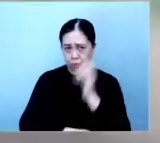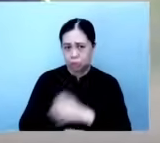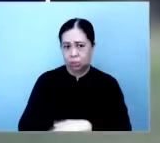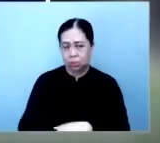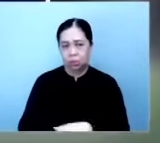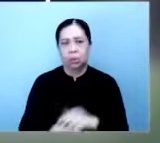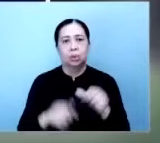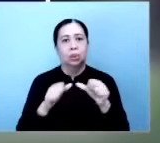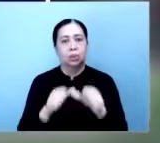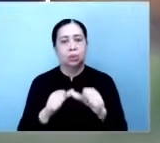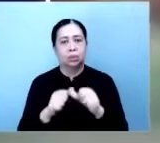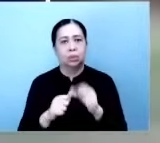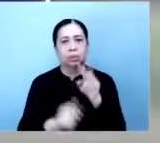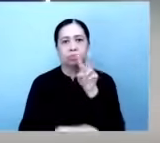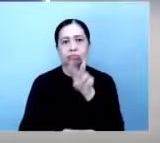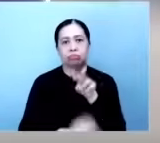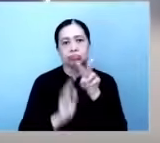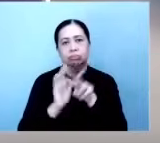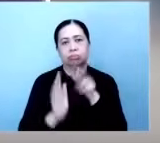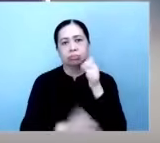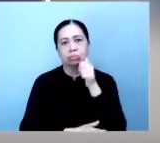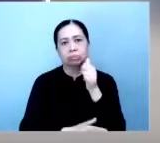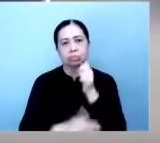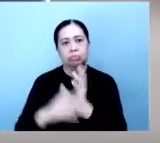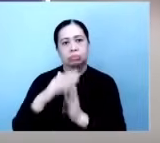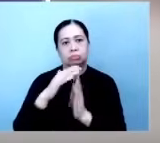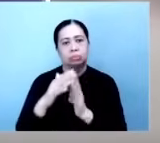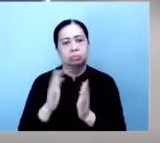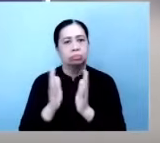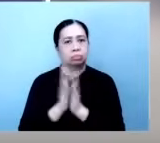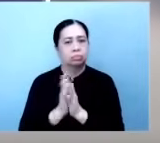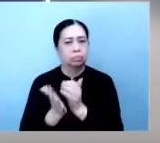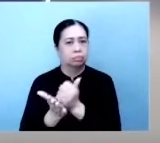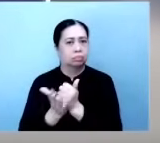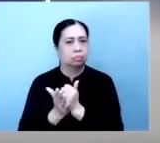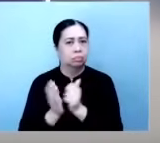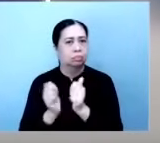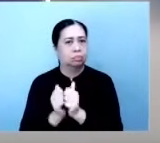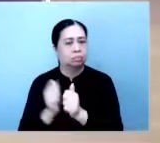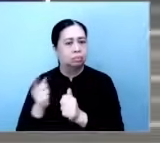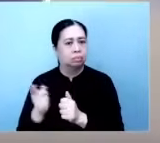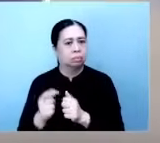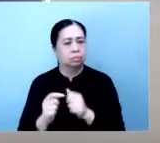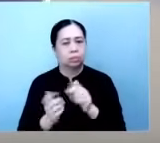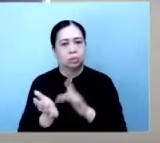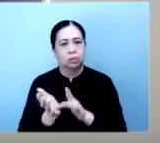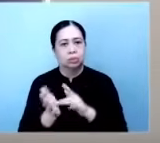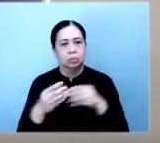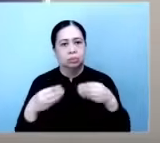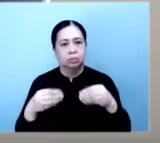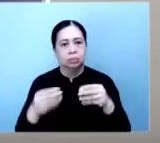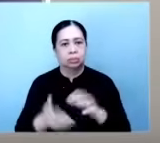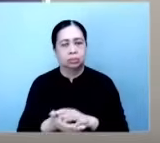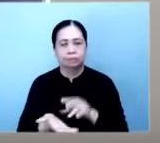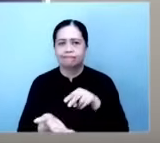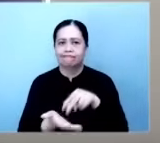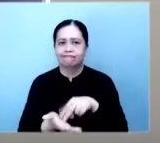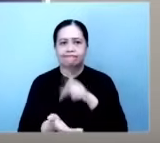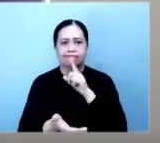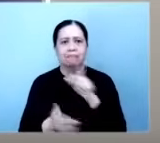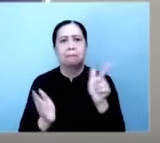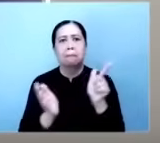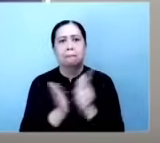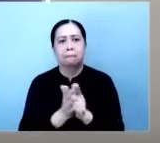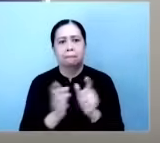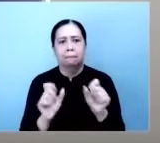sa pagkuha ng video ang babaeng customer kaya nanghingi na rin ng tulong sa kanyang kasamahan ng pharmacist. Nanindigan silang bawal magbenta